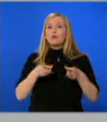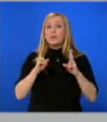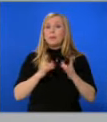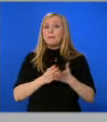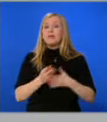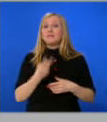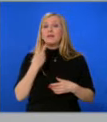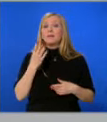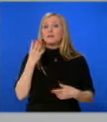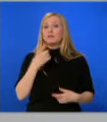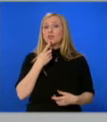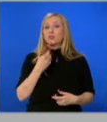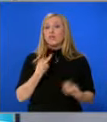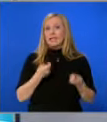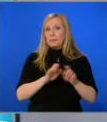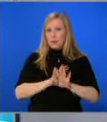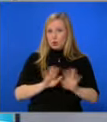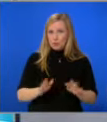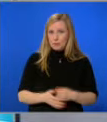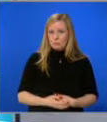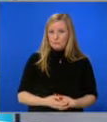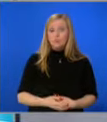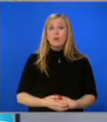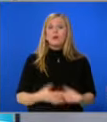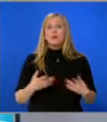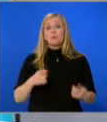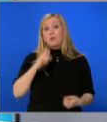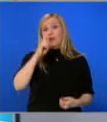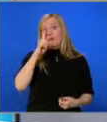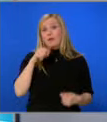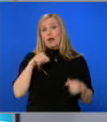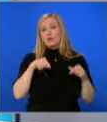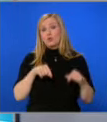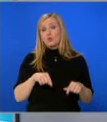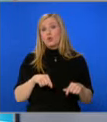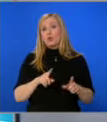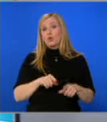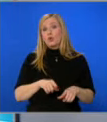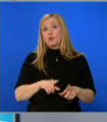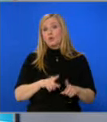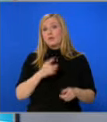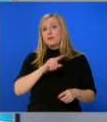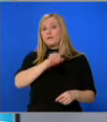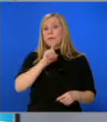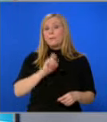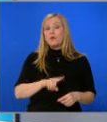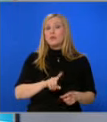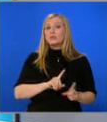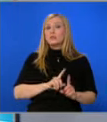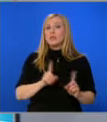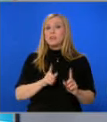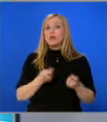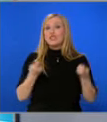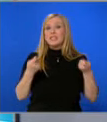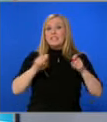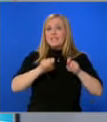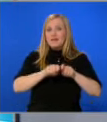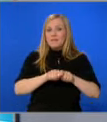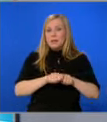през 2024 и така да завършим? Изключително важно е. То не може да бъде в никакъв случай завършен